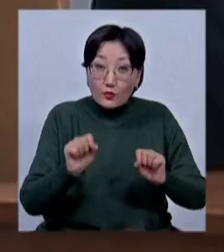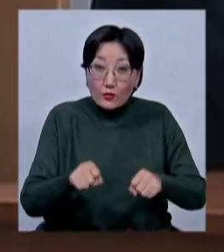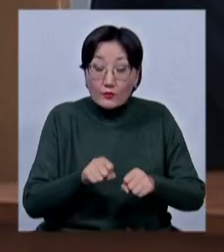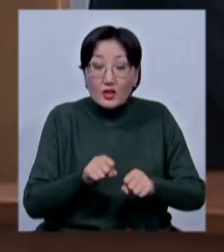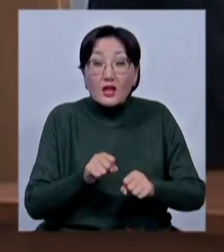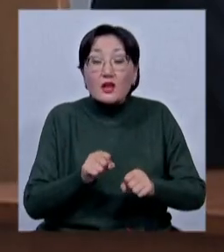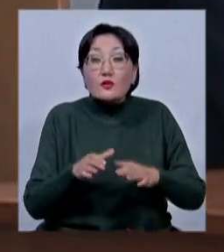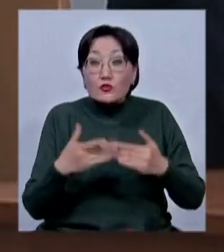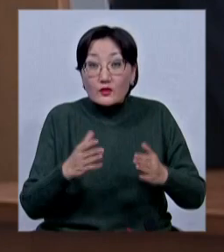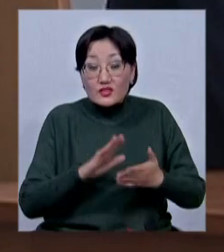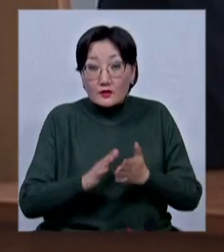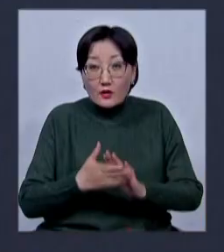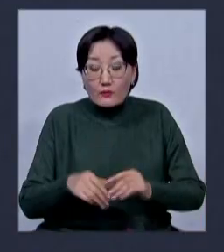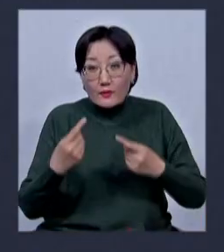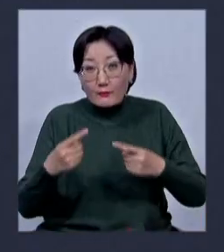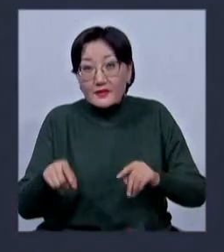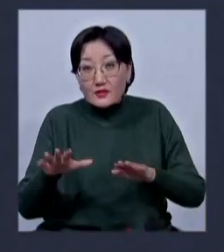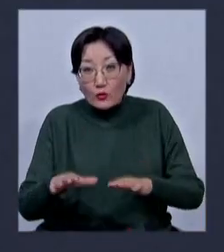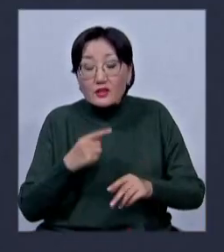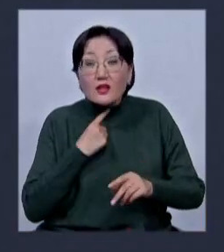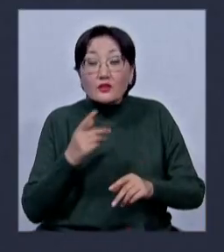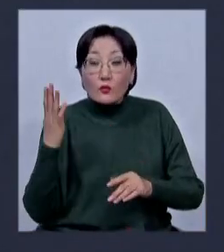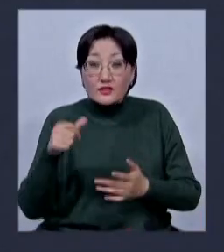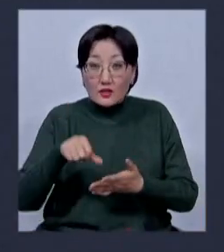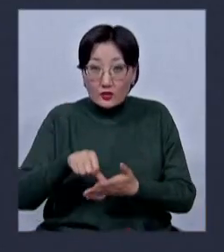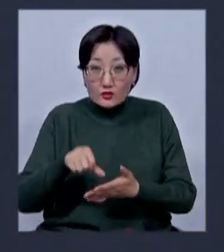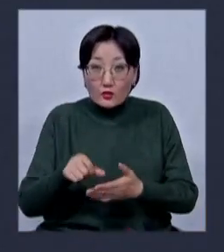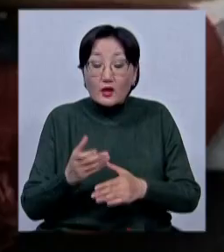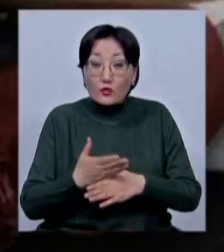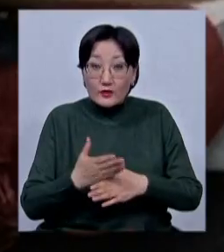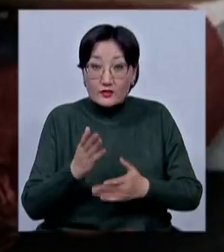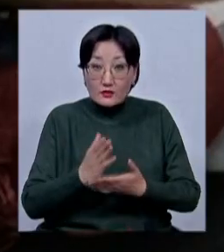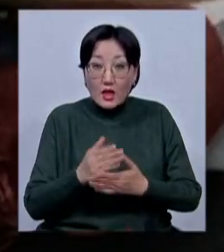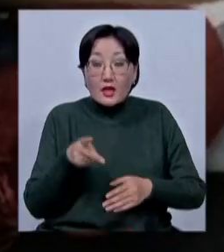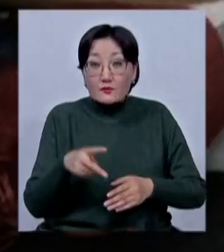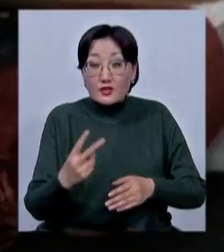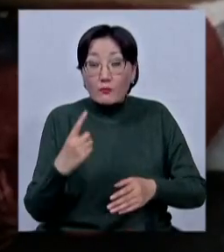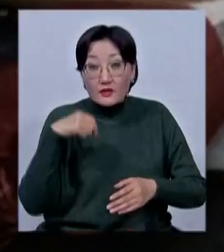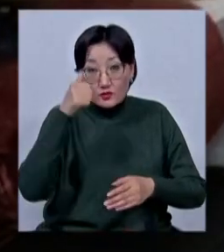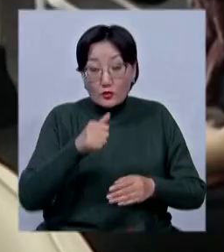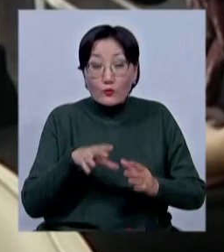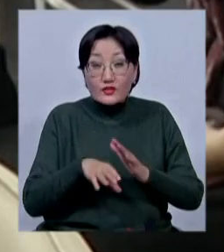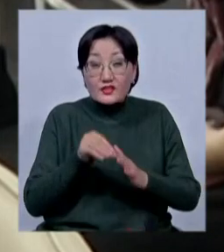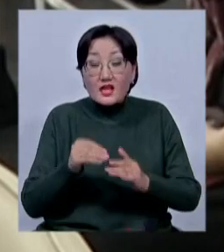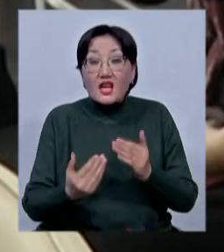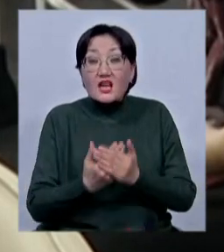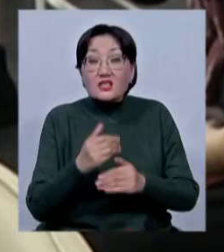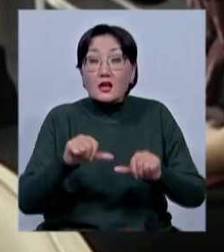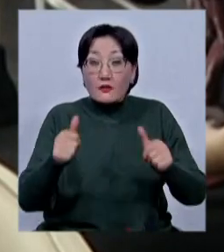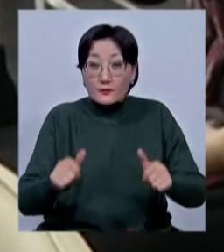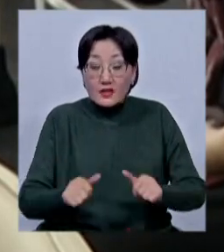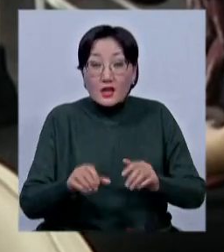болмаған жағдайда оларға тыс жерде дауыс беруіне қатысуға жәрдемдеседі. Айта кету керек, 2021 жылғы сайлау жаңа